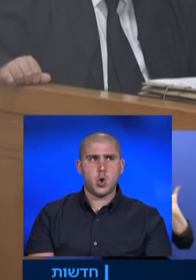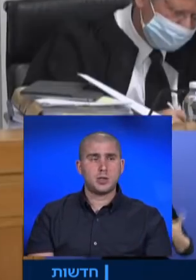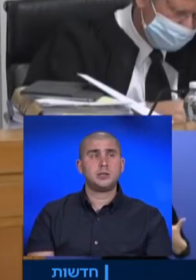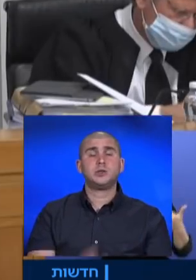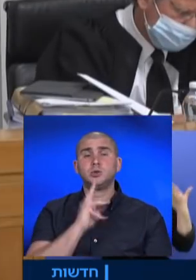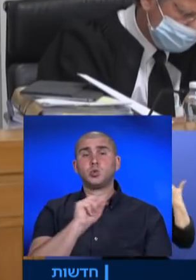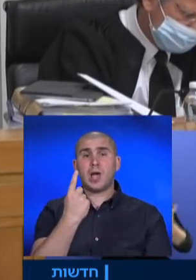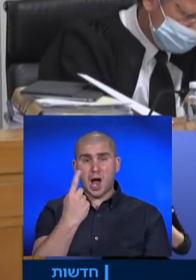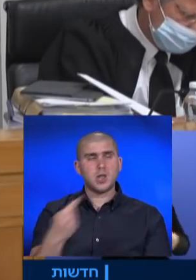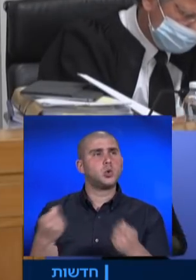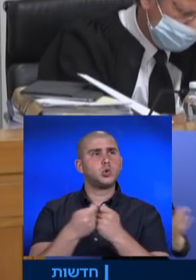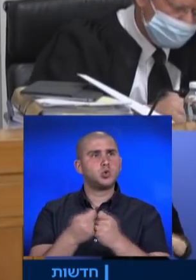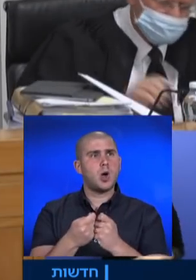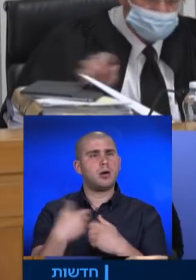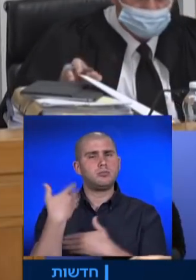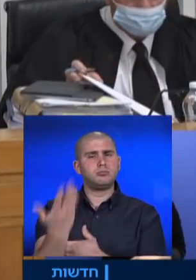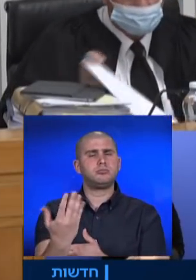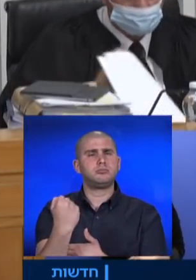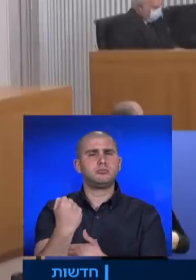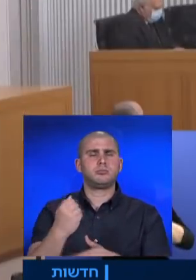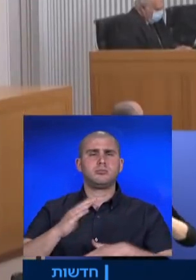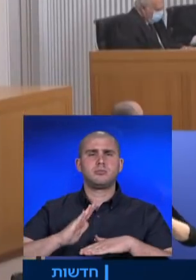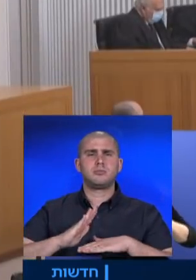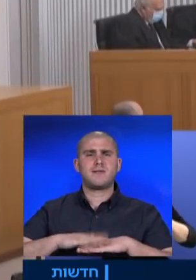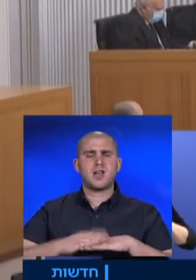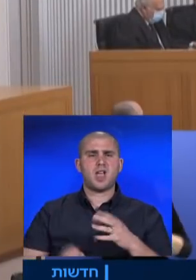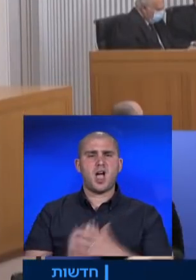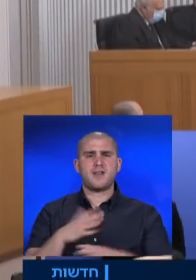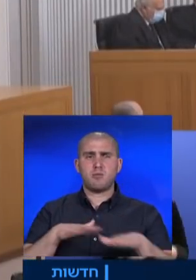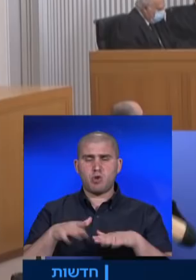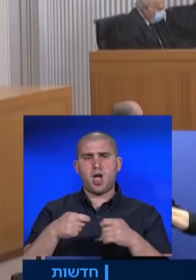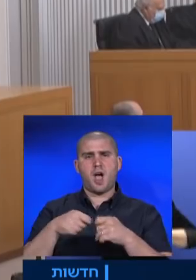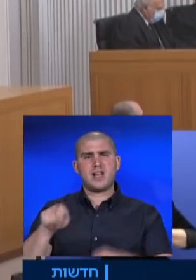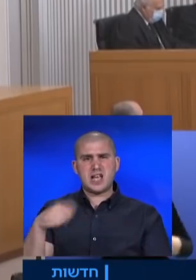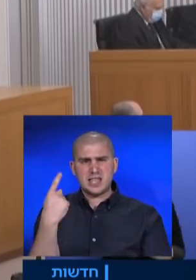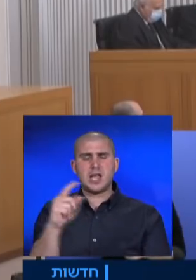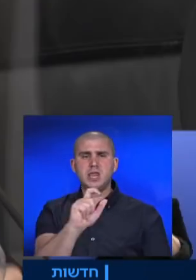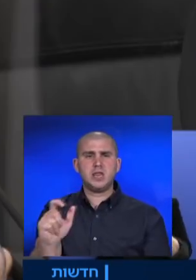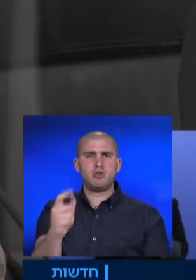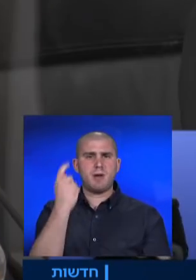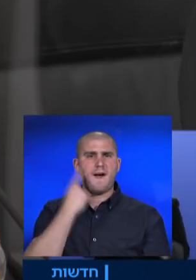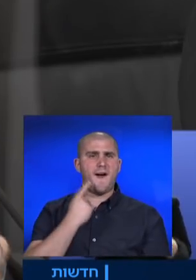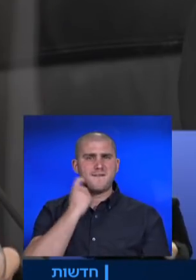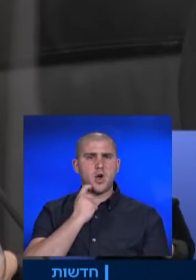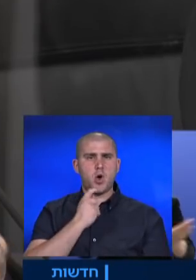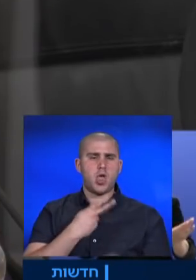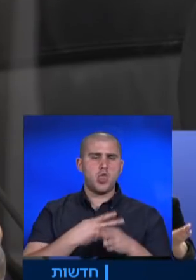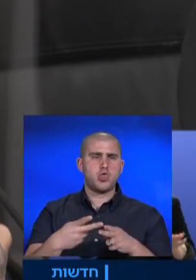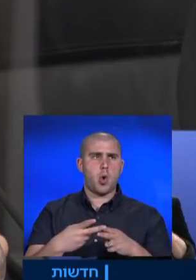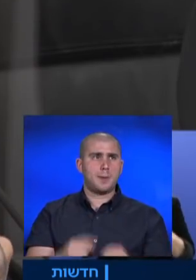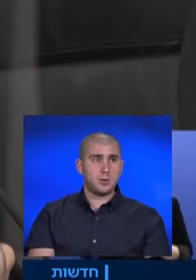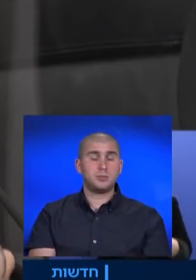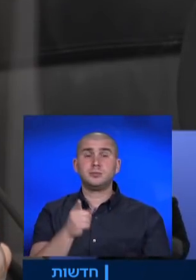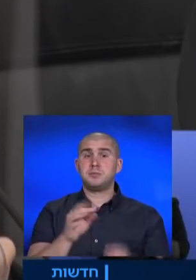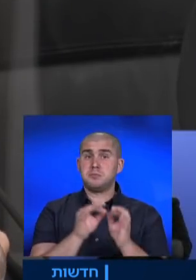נוגעת להטלת תפקיד הרכבת הממשלה על חבר כנסת שנאשם בעבירות על טוהר המידות. בתחילת הדיון עמדה נשיאת